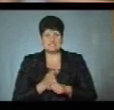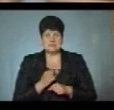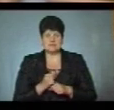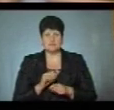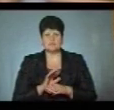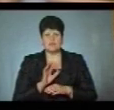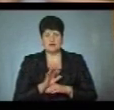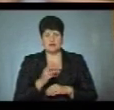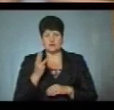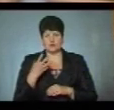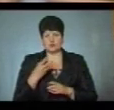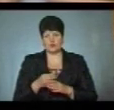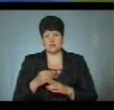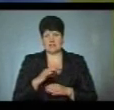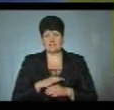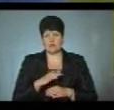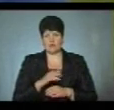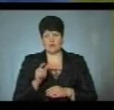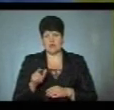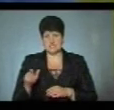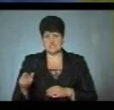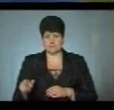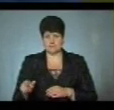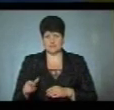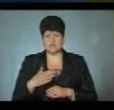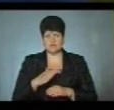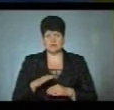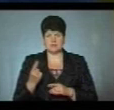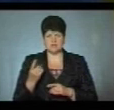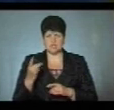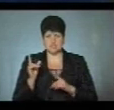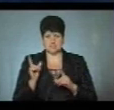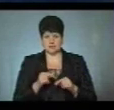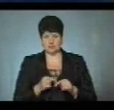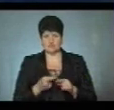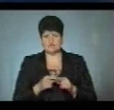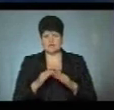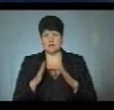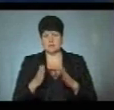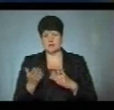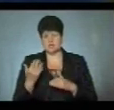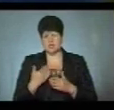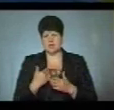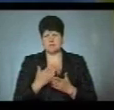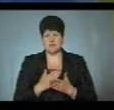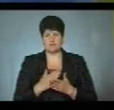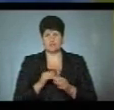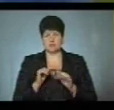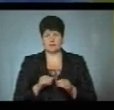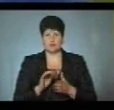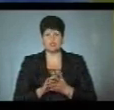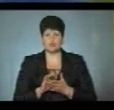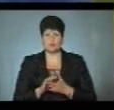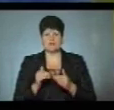до Барвінку трьох своїх вихованців. Наші дітки перший раз їдуть в той табір, але попередньо перед тим я мав можливість познайомитися